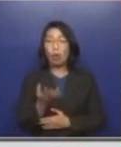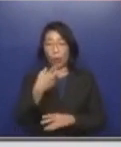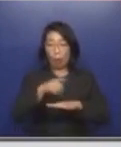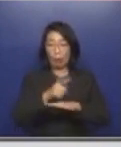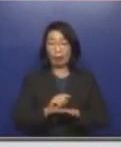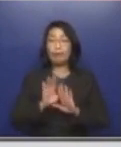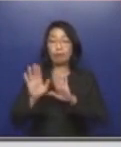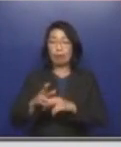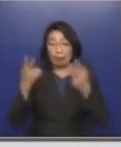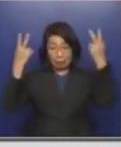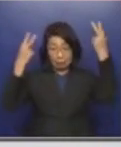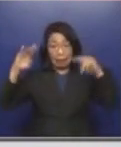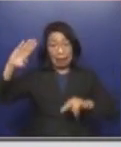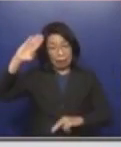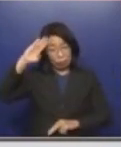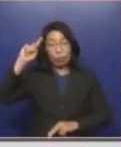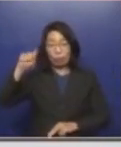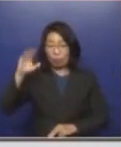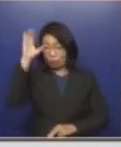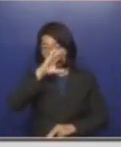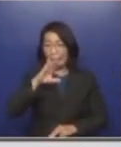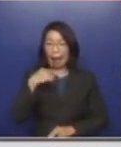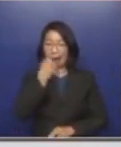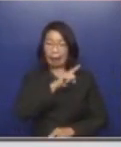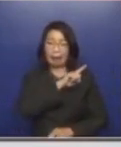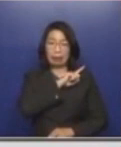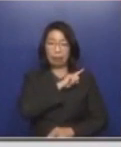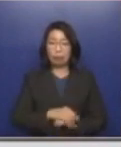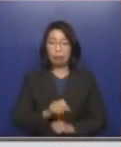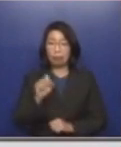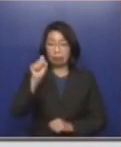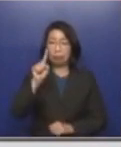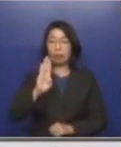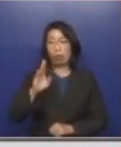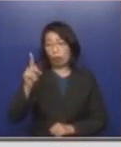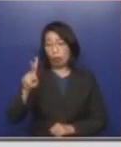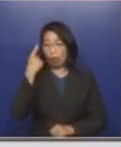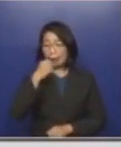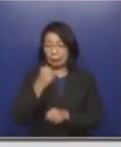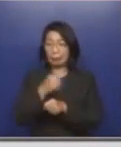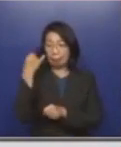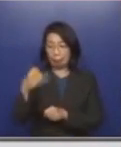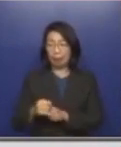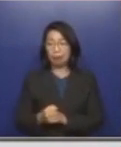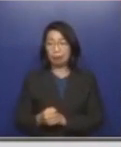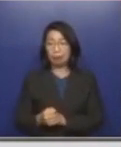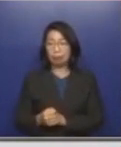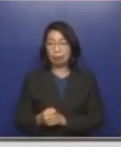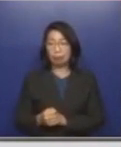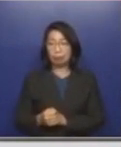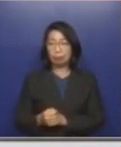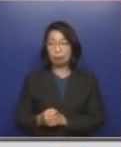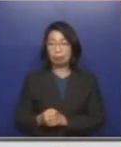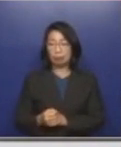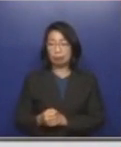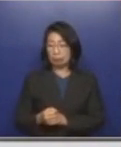านนายกควรจะต้องหาคนรับผิดชอบสบคใครทำผิดปล่อยให้กรณีอย่างนี้เ